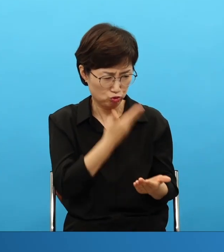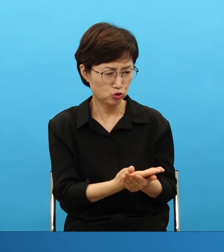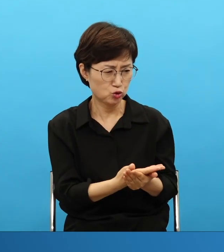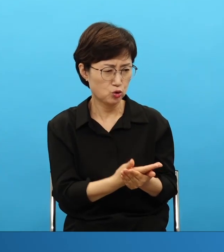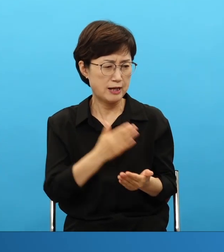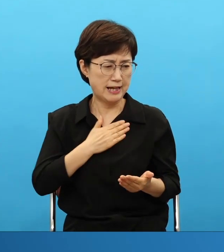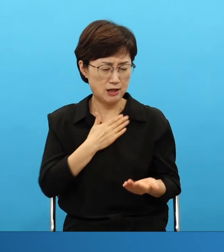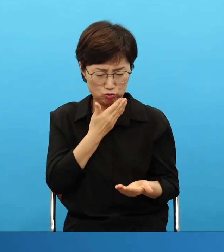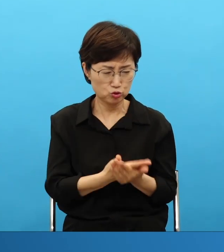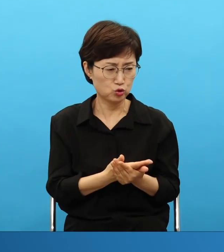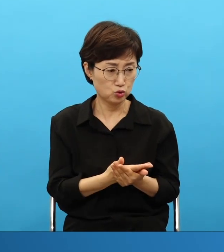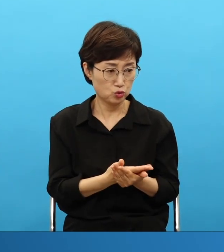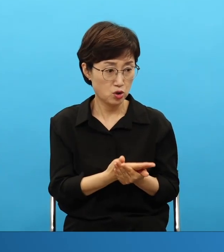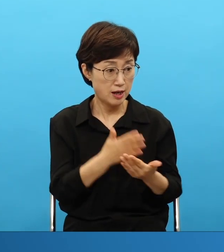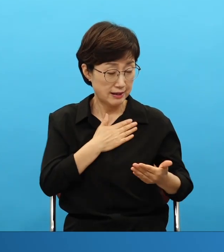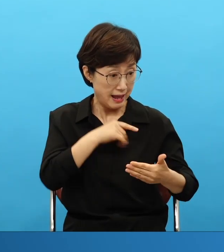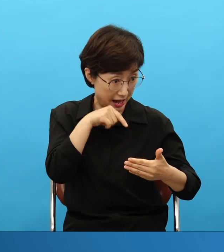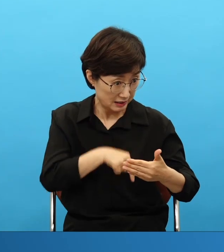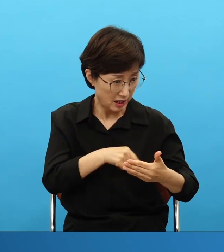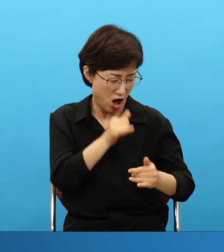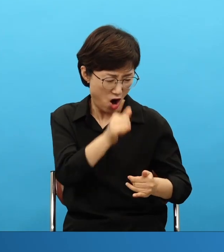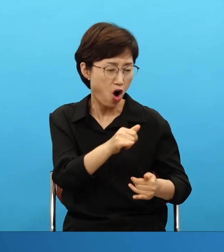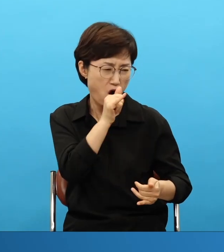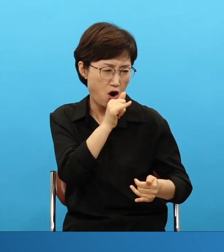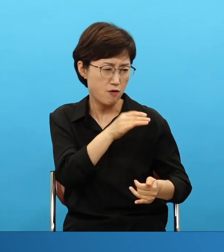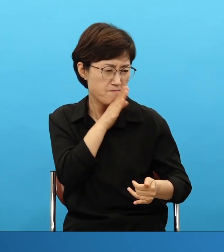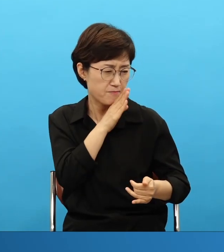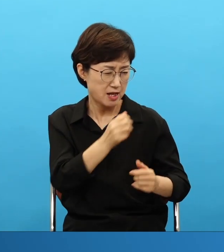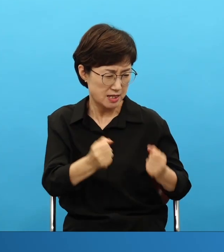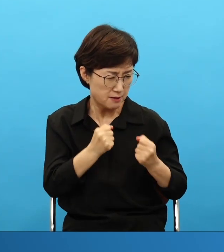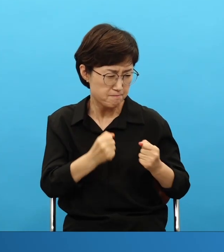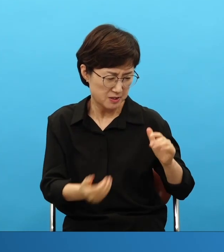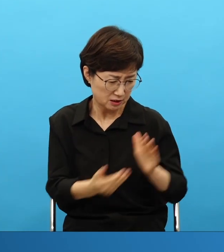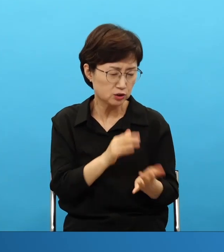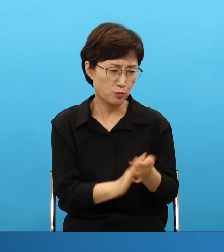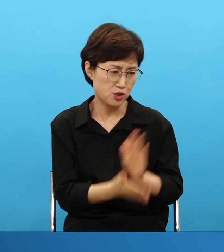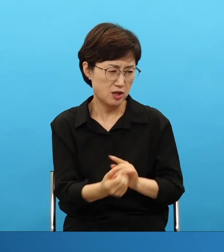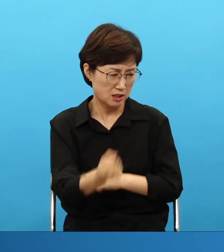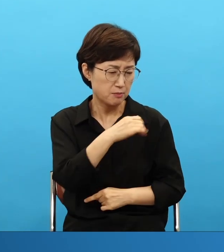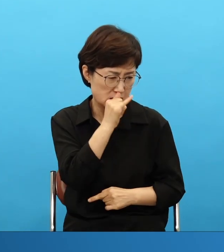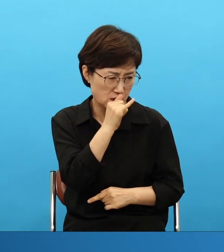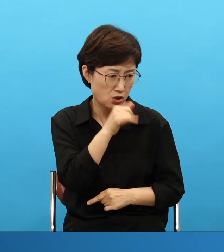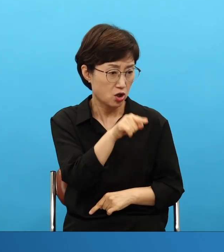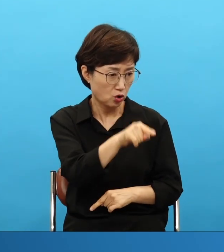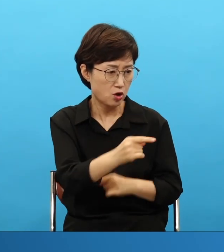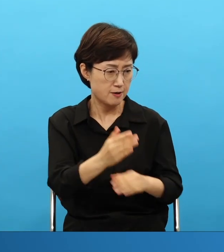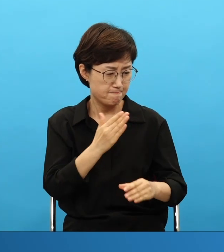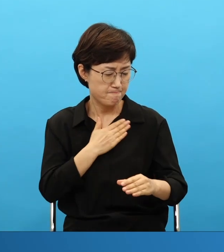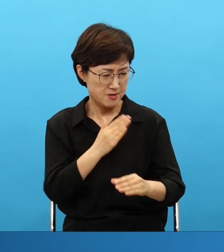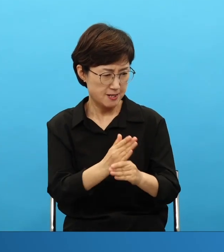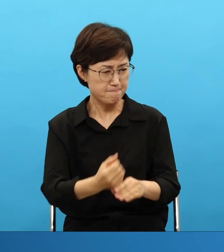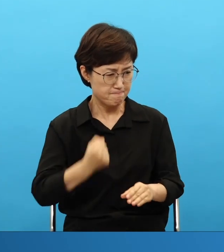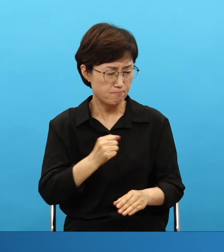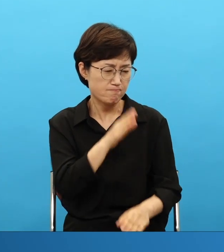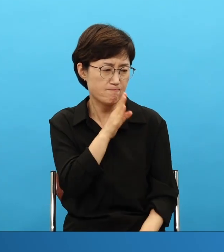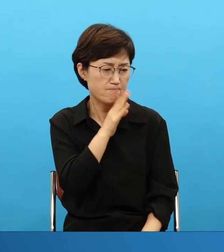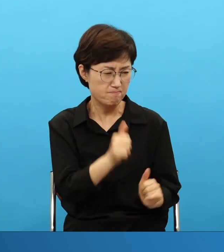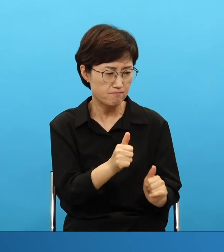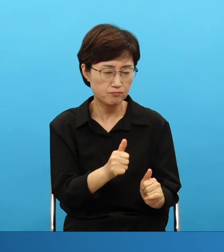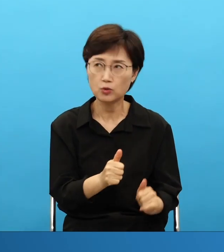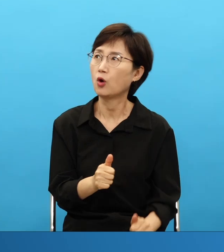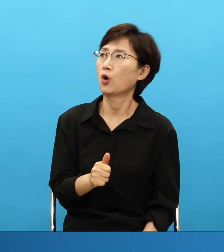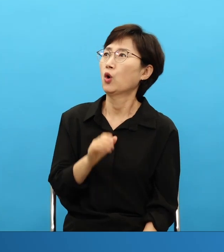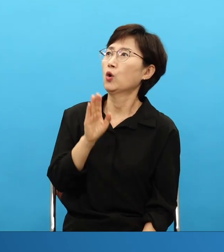중요해 안에 영웅 있어 네가 모든 것이야 마 좋은